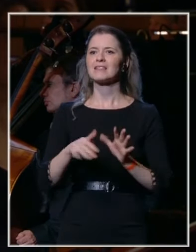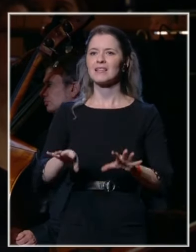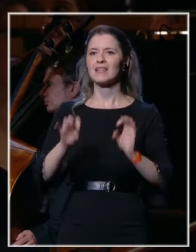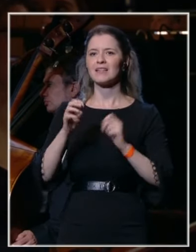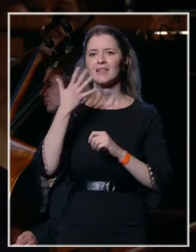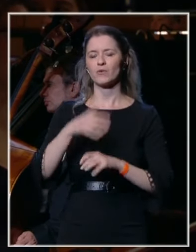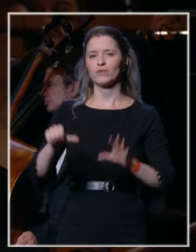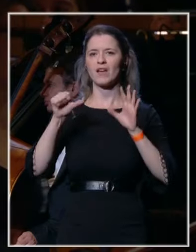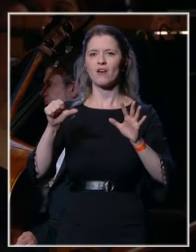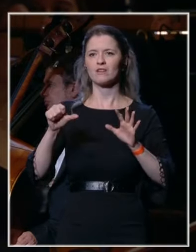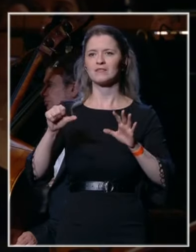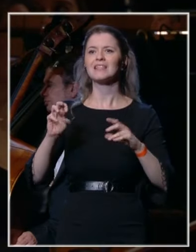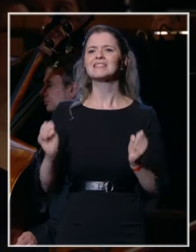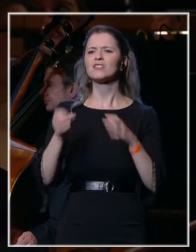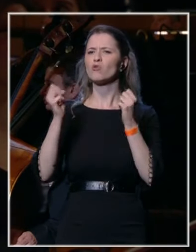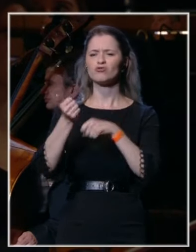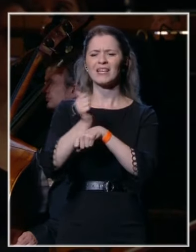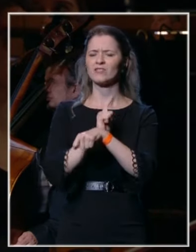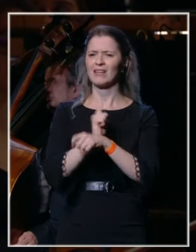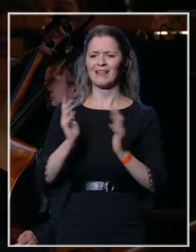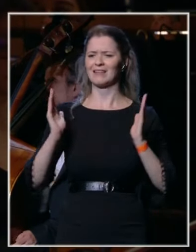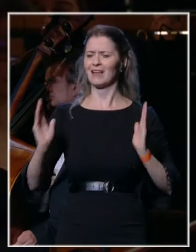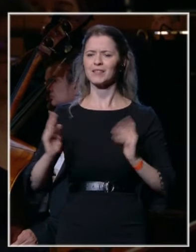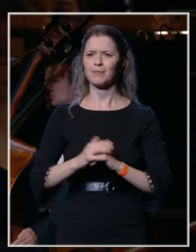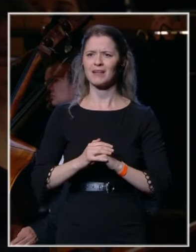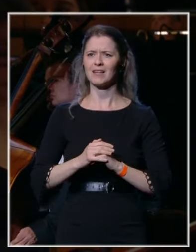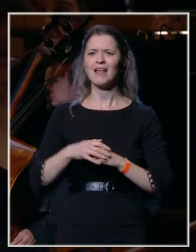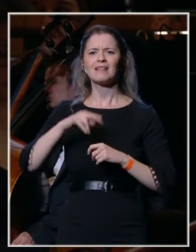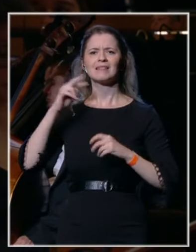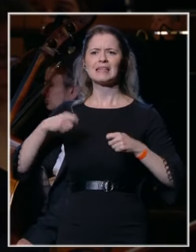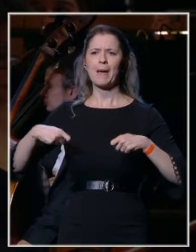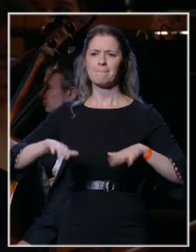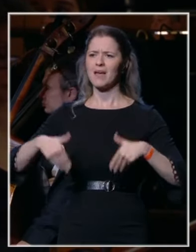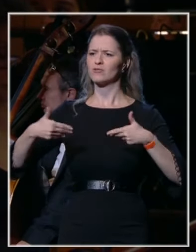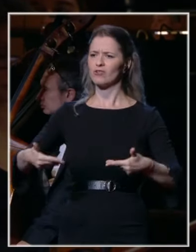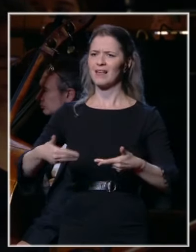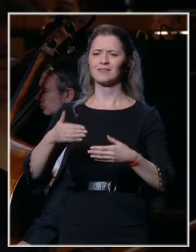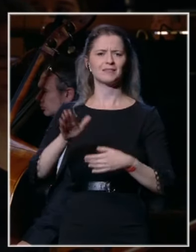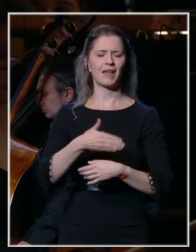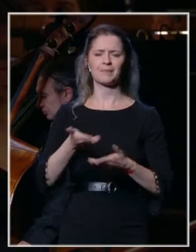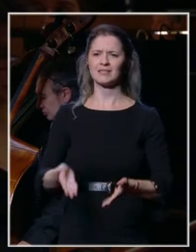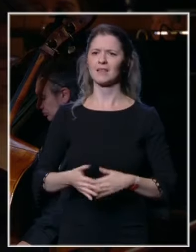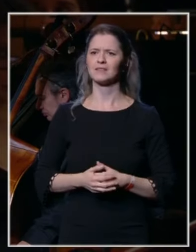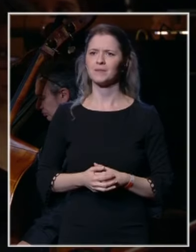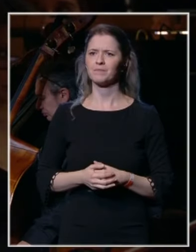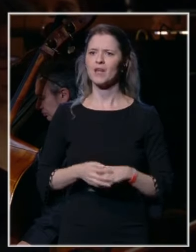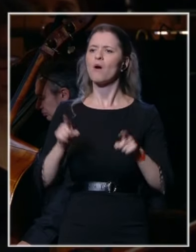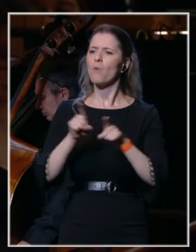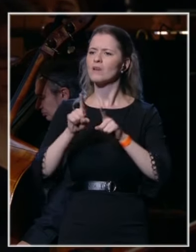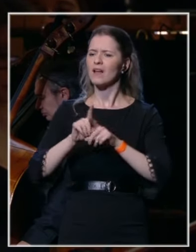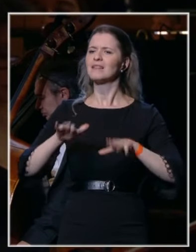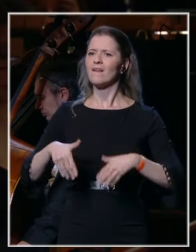1956 dicsőséges két hetében megnemesedett a nemzet. Ekkor újra olyanokká